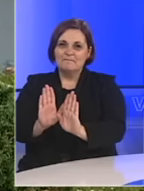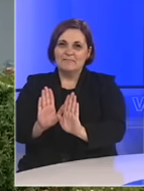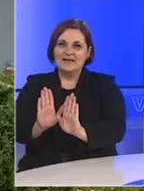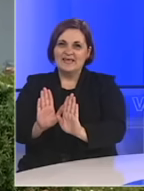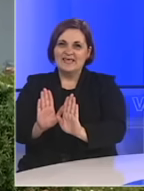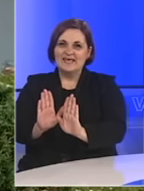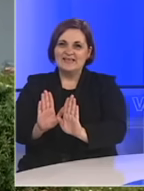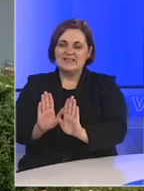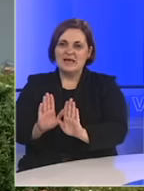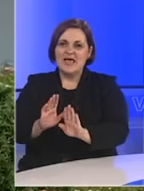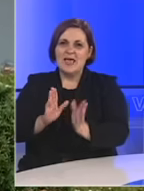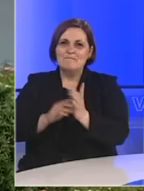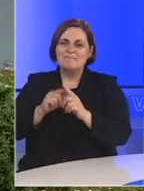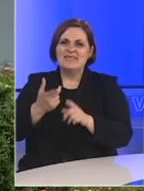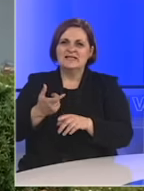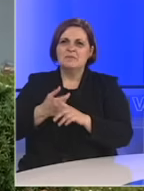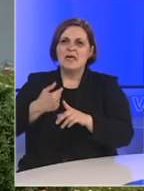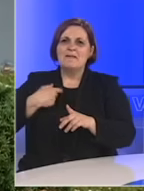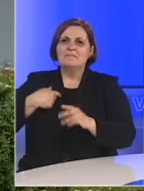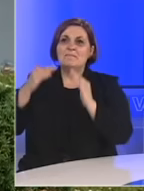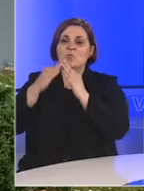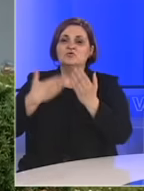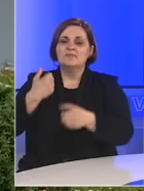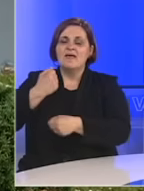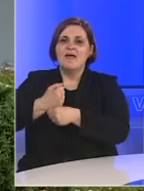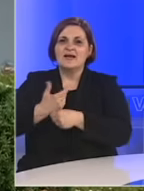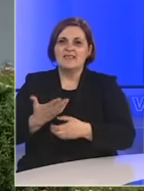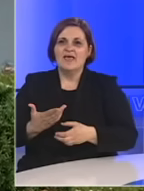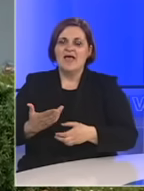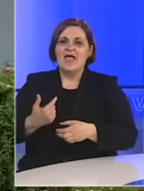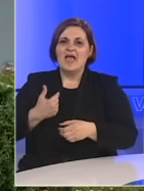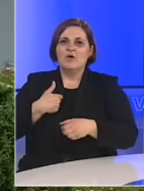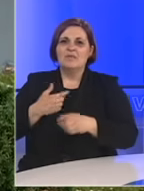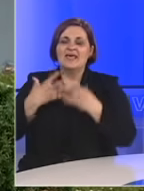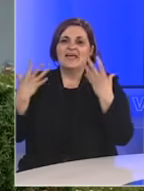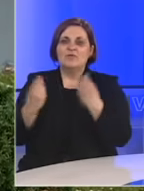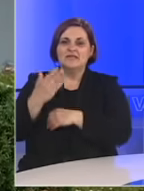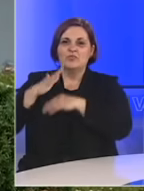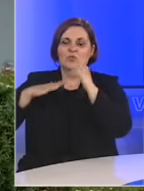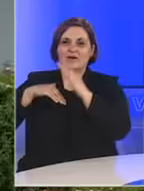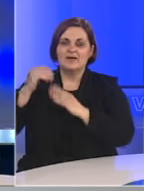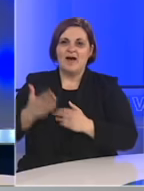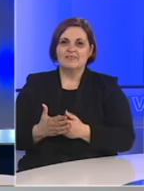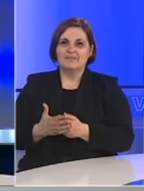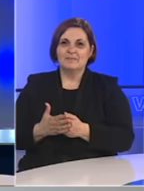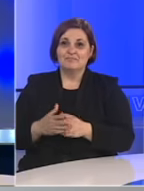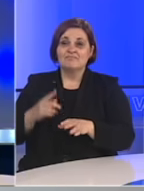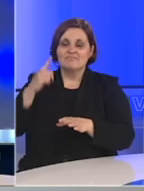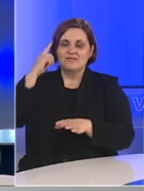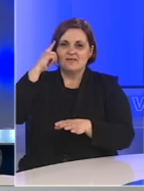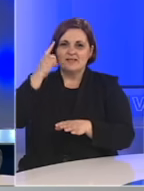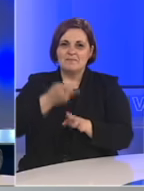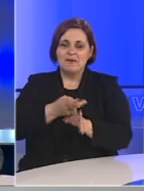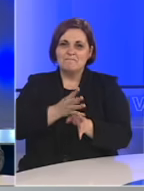prema Medical institutu Bayer, prema kući u kojoj radimo, koju stvaramo i koju zajedno gradimo. Znamo da su vam